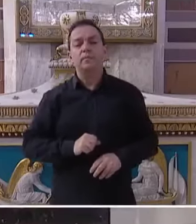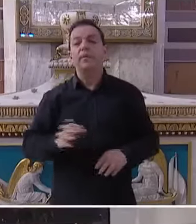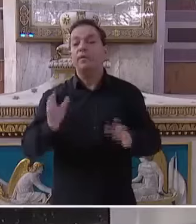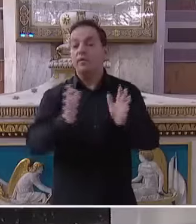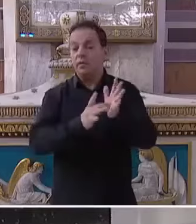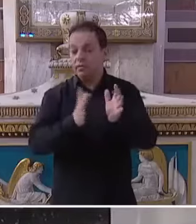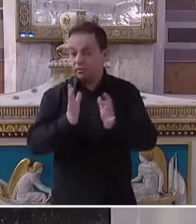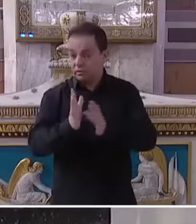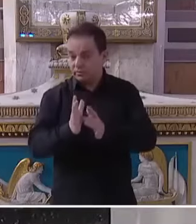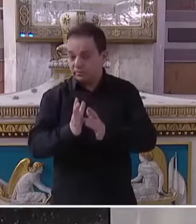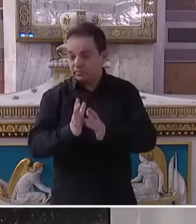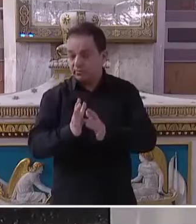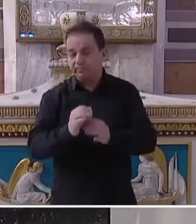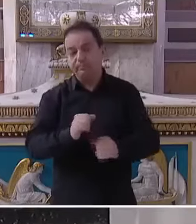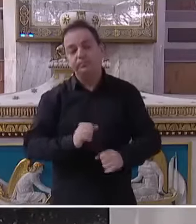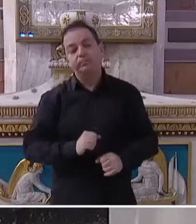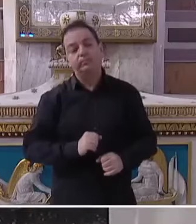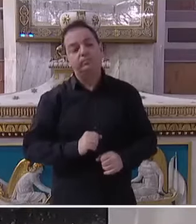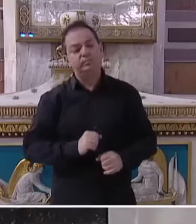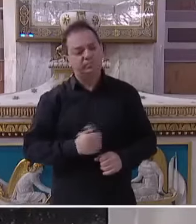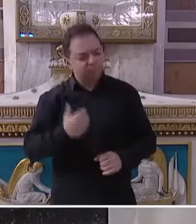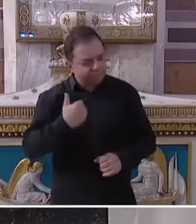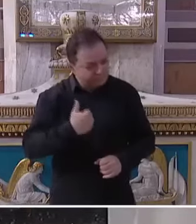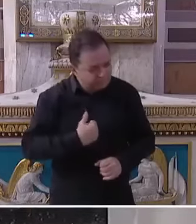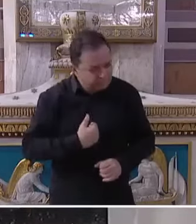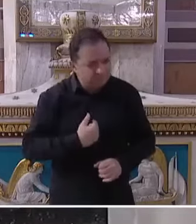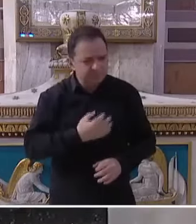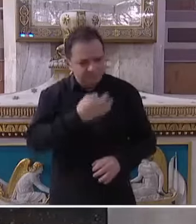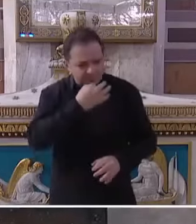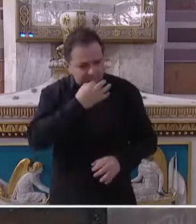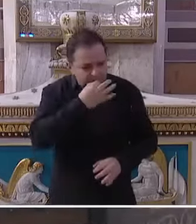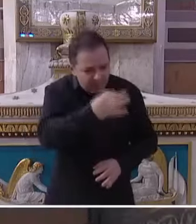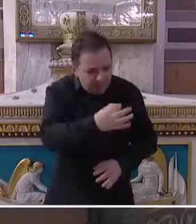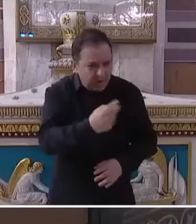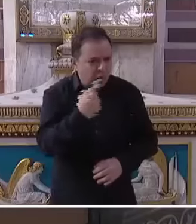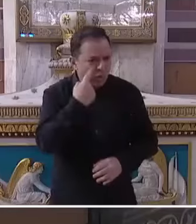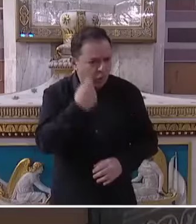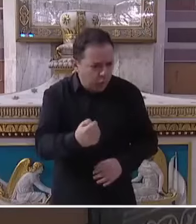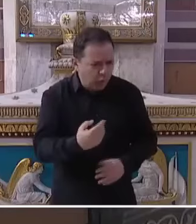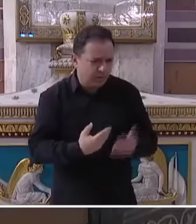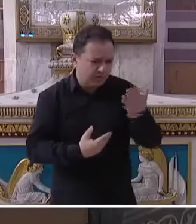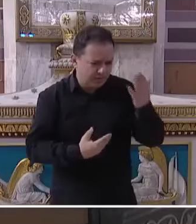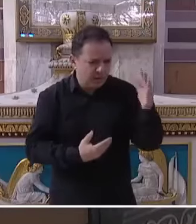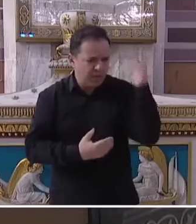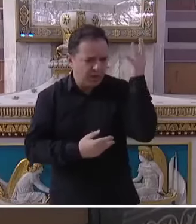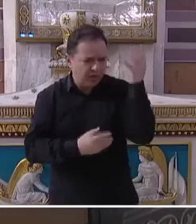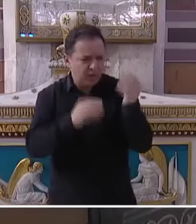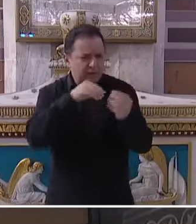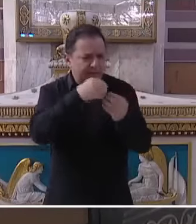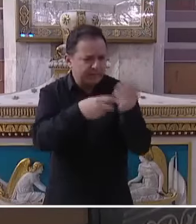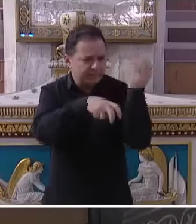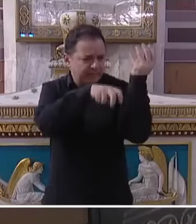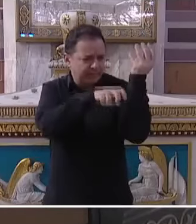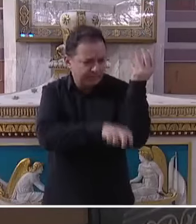Απεκρίθη Ιησούς και είπεν αυτόν, «Ότι είπον σοι, είδον